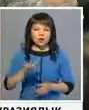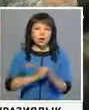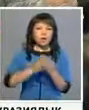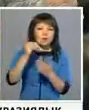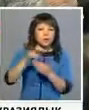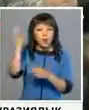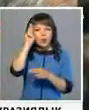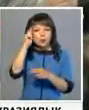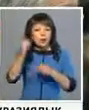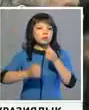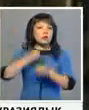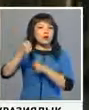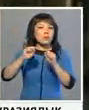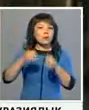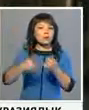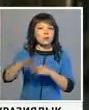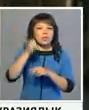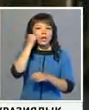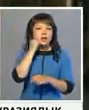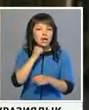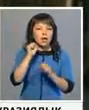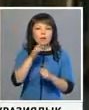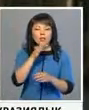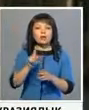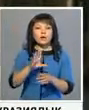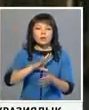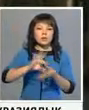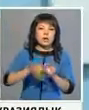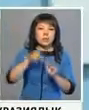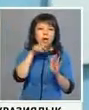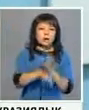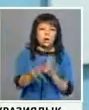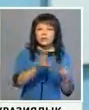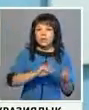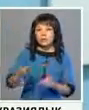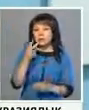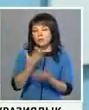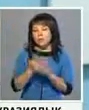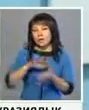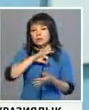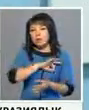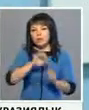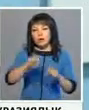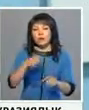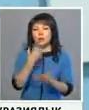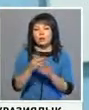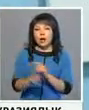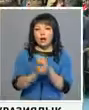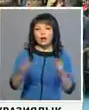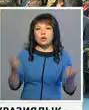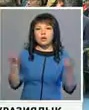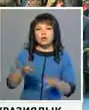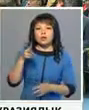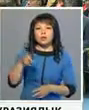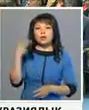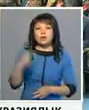көшті. Осының арқасында ғылыми кадрлардың тез қартаю және санының азаю үдерістеріне сәтті тосқауыл қойылмақ. Сала басшылары 2020